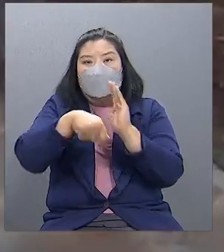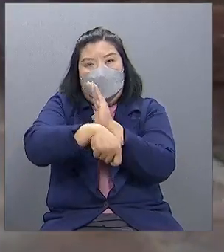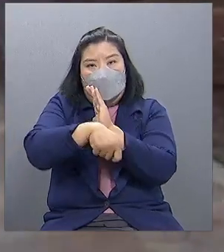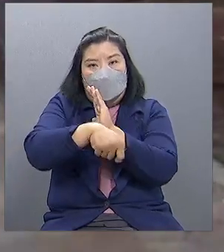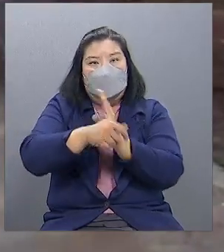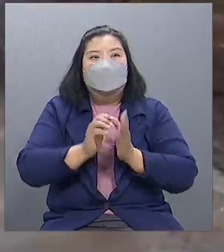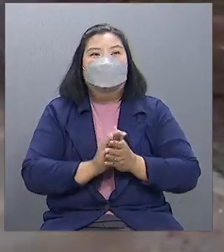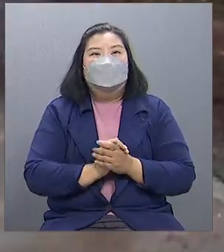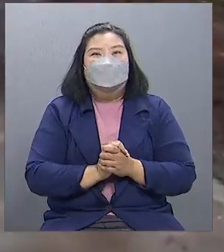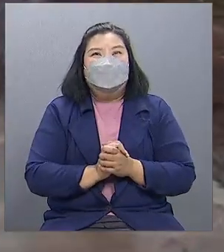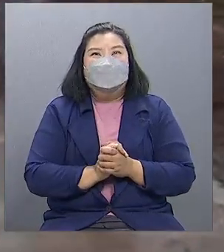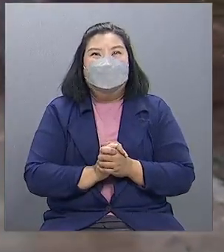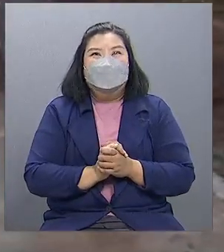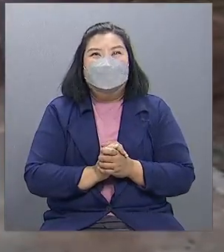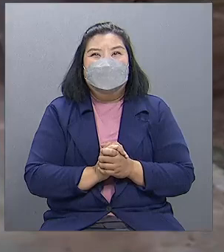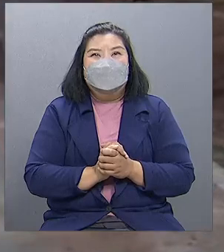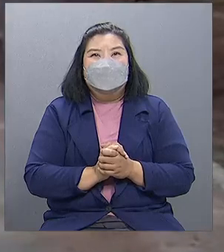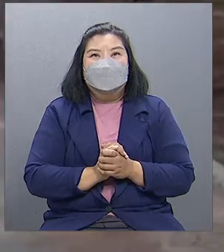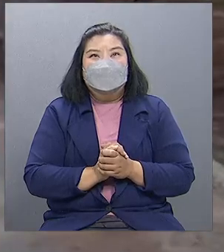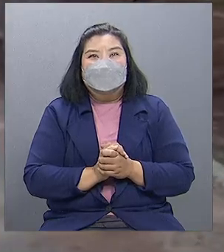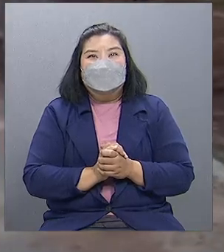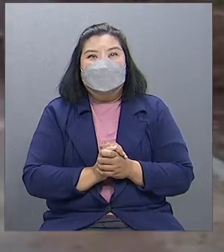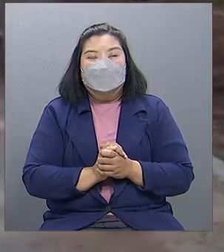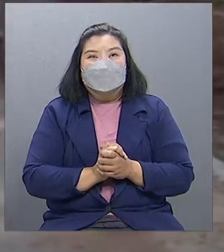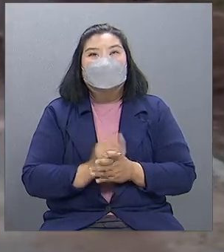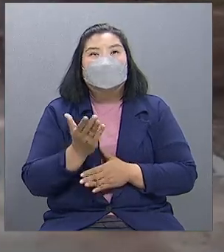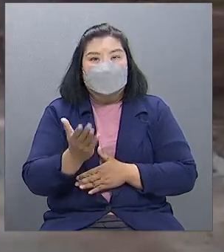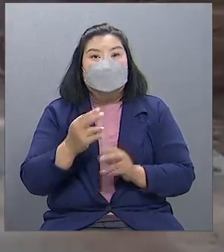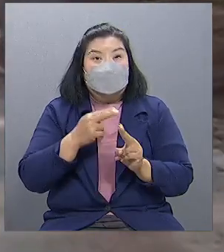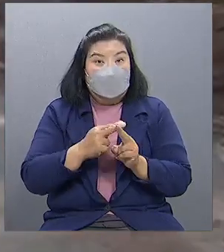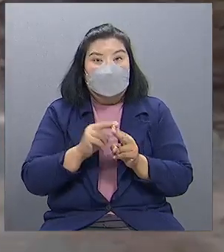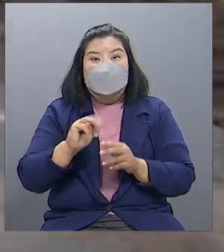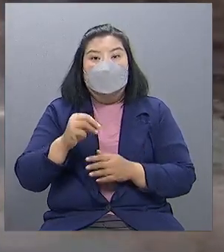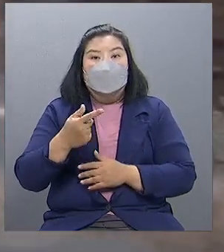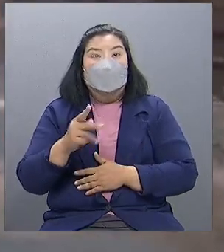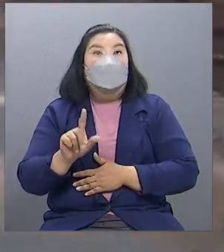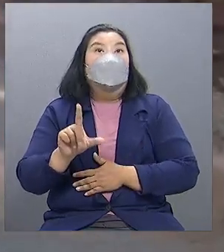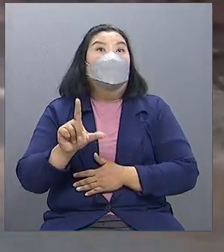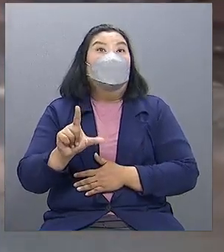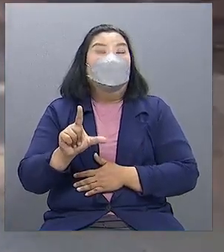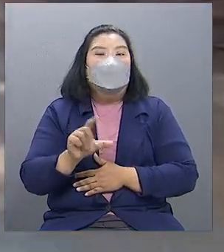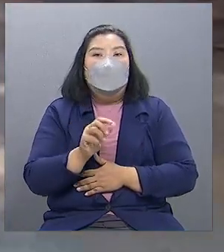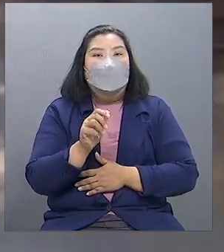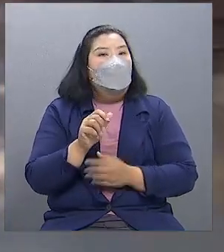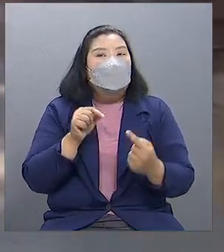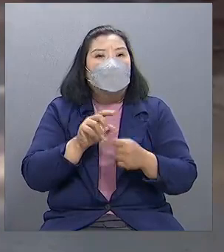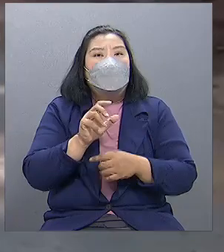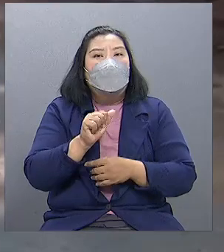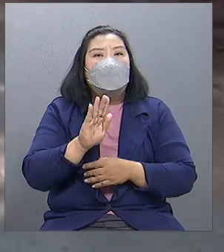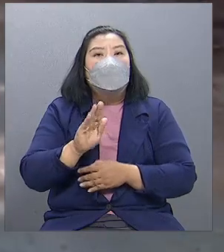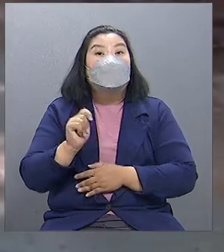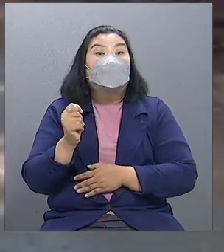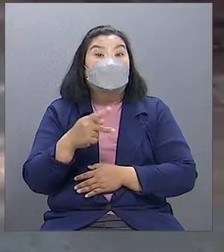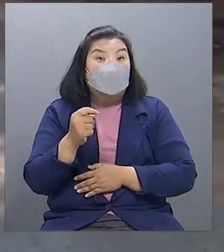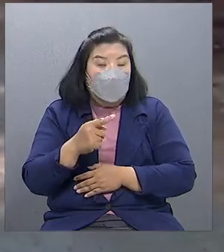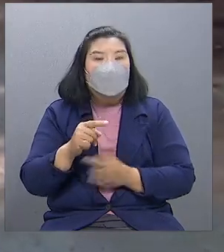คุณชมคะเด๋ดูภาพนะคะ นายมงคลสวพาเป็สมาชิกสภาธิจบัตำบพี่ม เพรพี่มายพ้ด้ชาบานเรีกร้